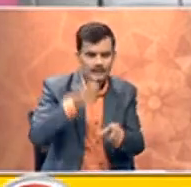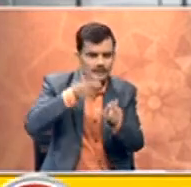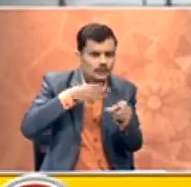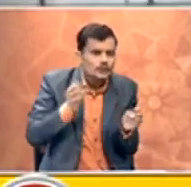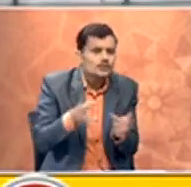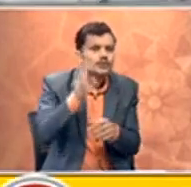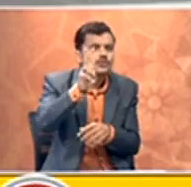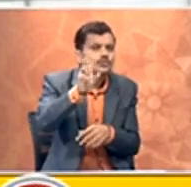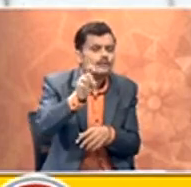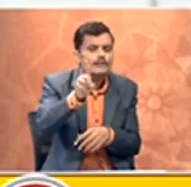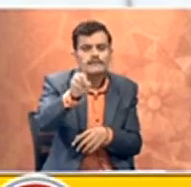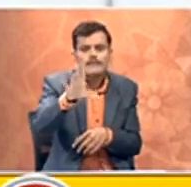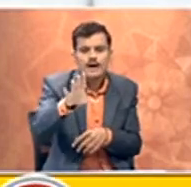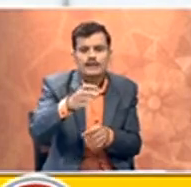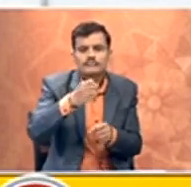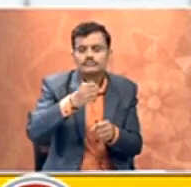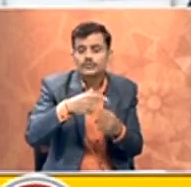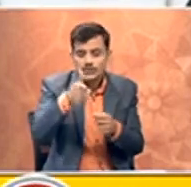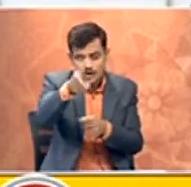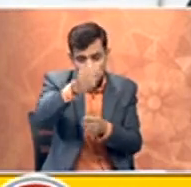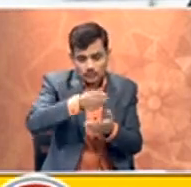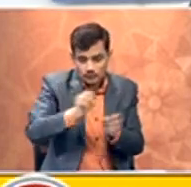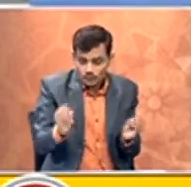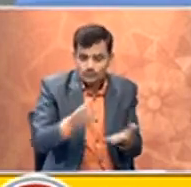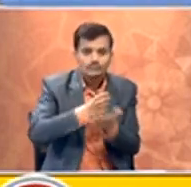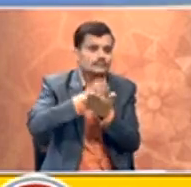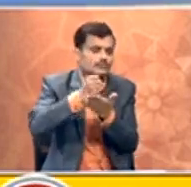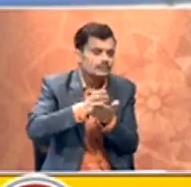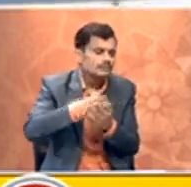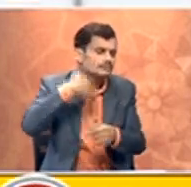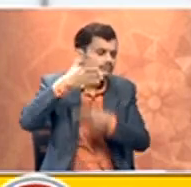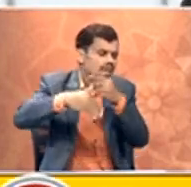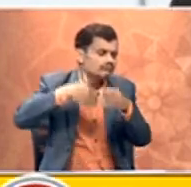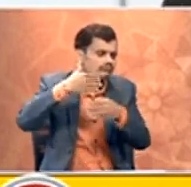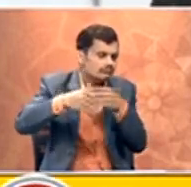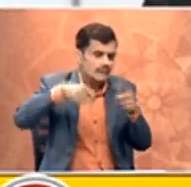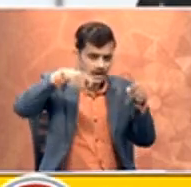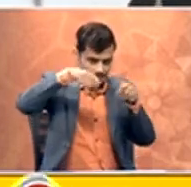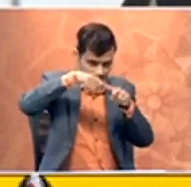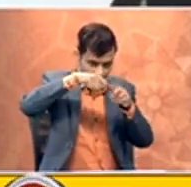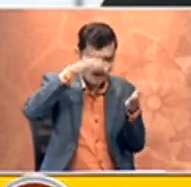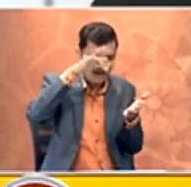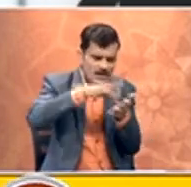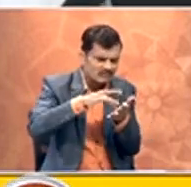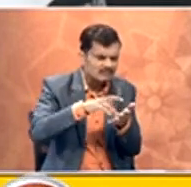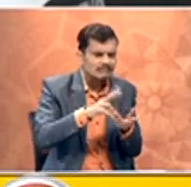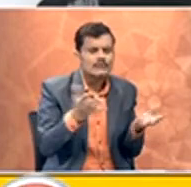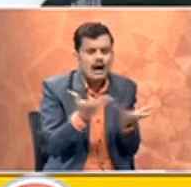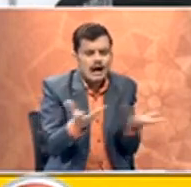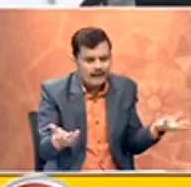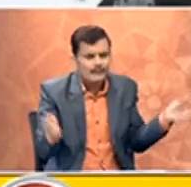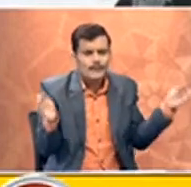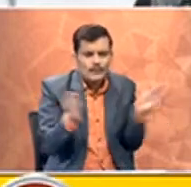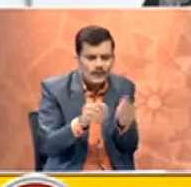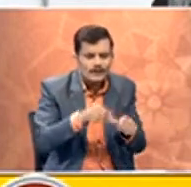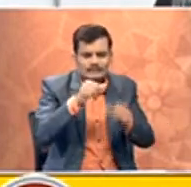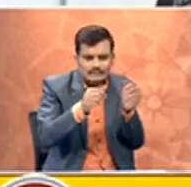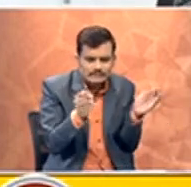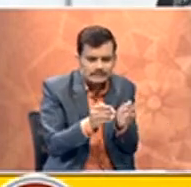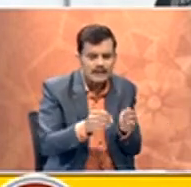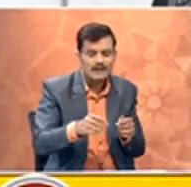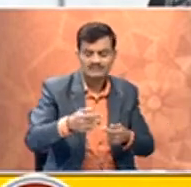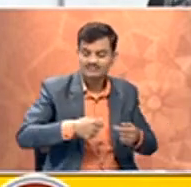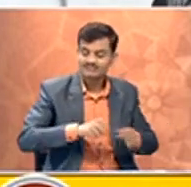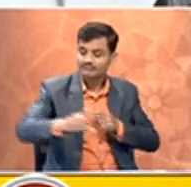शूटिंग स्टार्ट किया। जब मैंने शूटिंग स्टार्ट किया तब उधर कोल्हापुर में उतनी फैसिलिटीज नहीं मिलती थी। बस से ट्रैवल